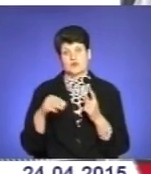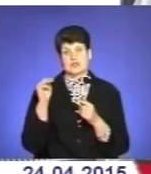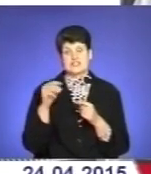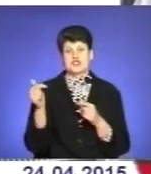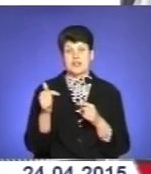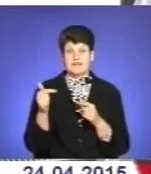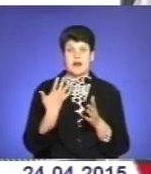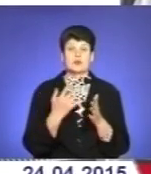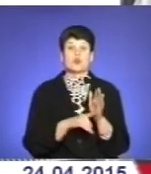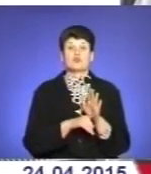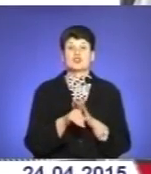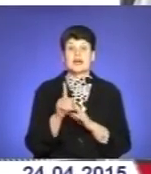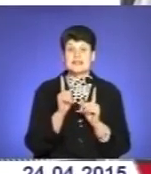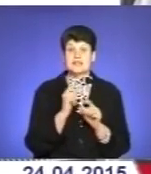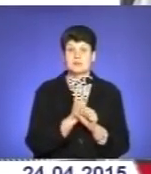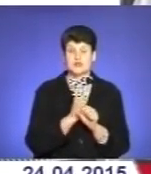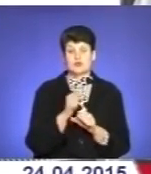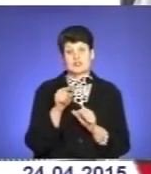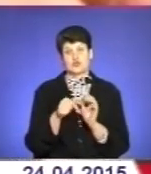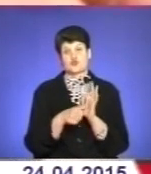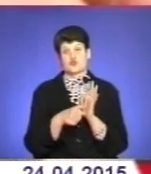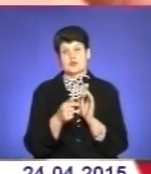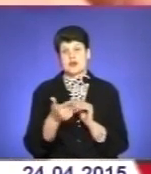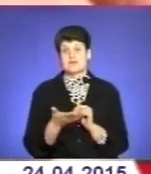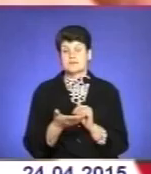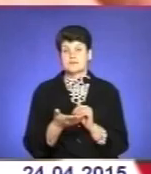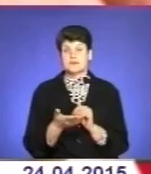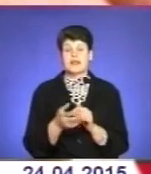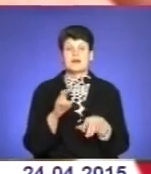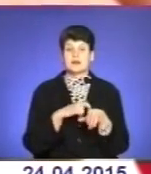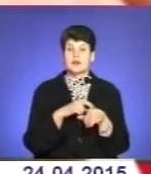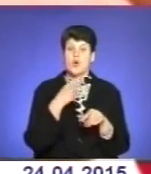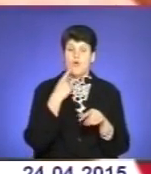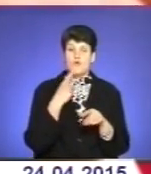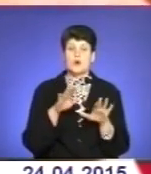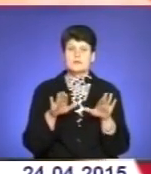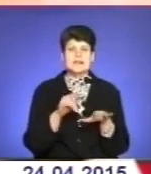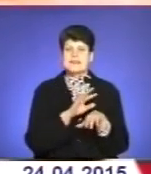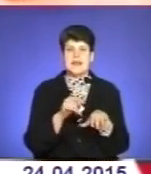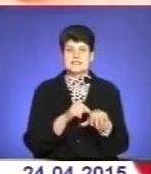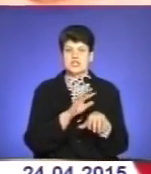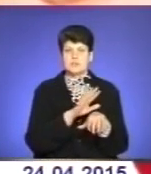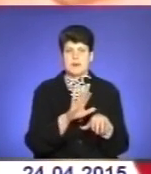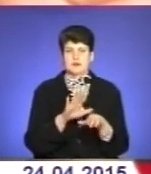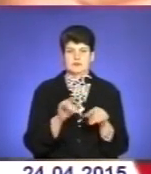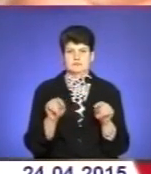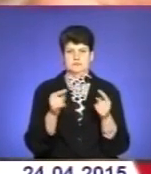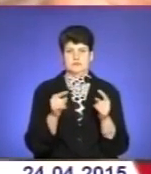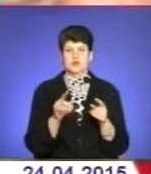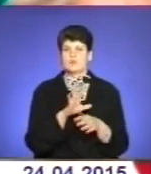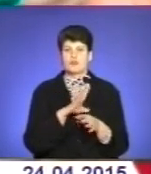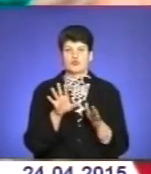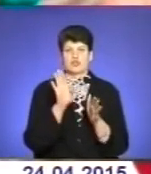це початковий лікар, то буде 1600 гривень. Лікарі наголошують, позиція не зачіпати новоутворень, аби не було